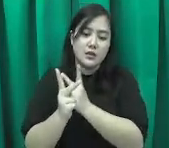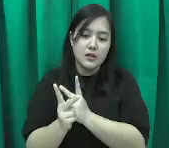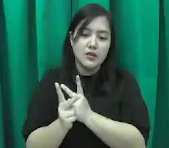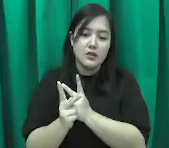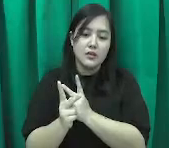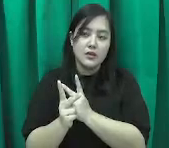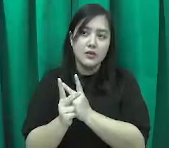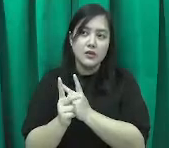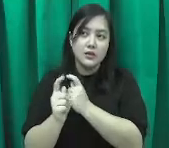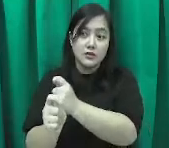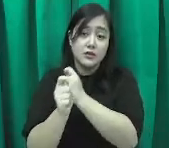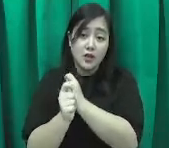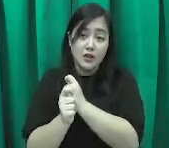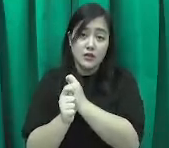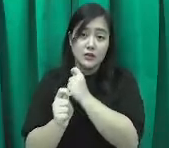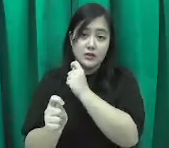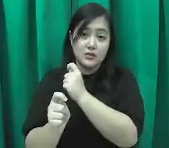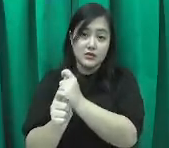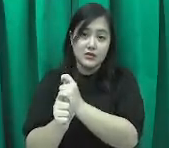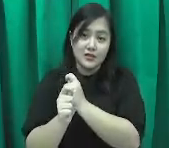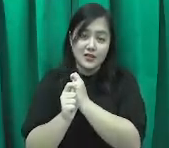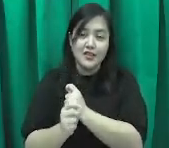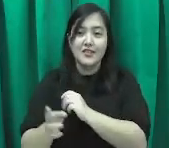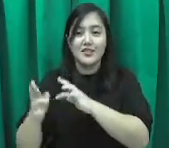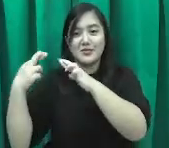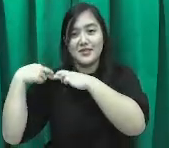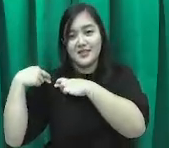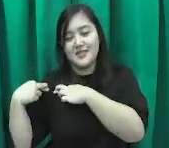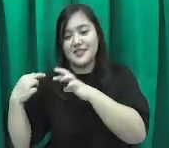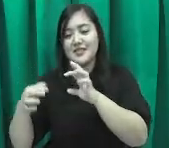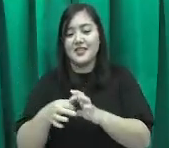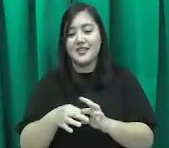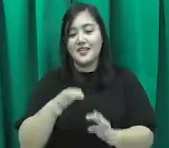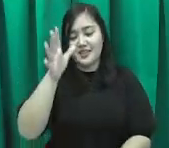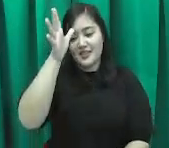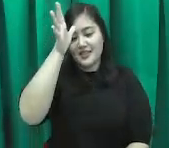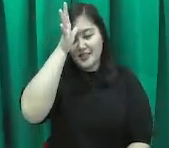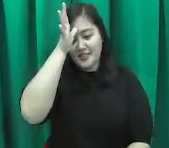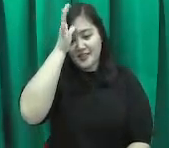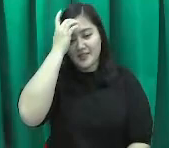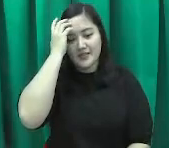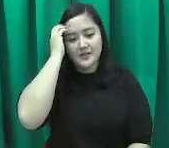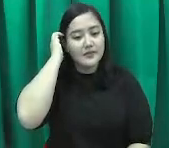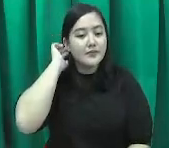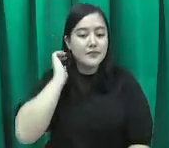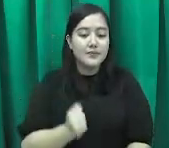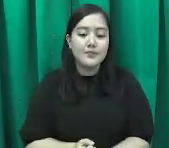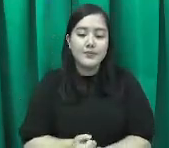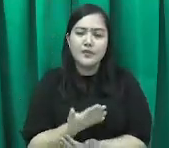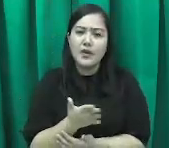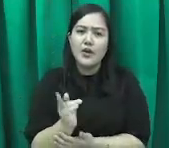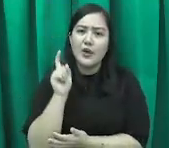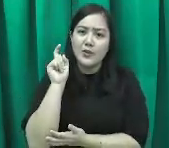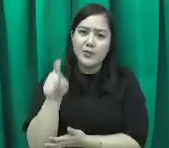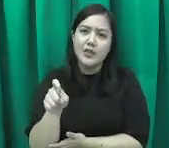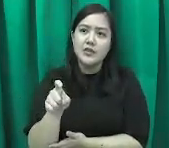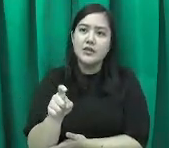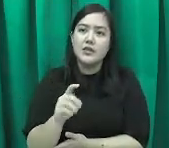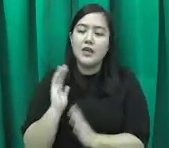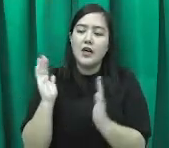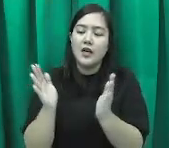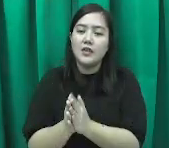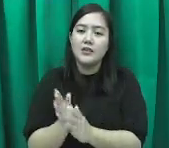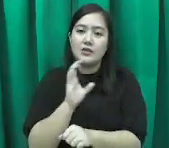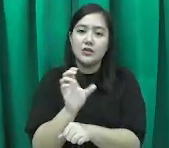nangyari na wala doon sa instruction ng tatay, you have to consult your fathers. You have to consult your husband. Call the husband,